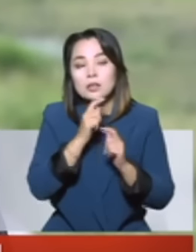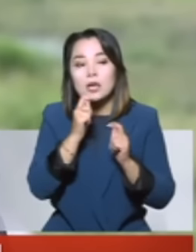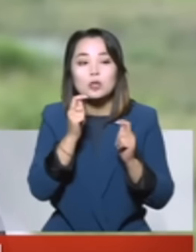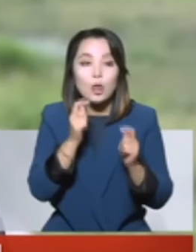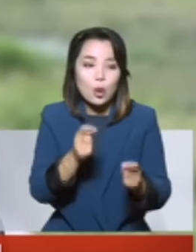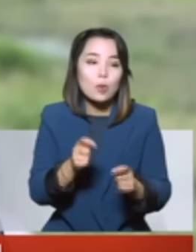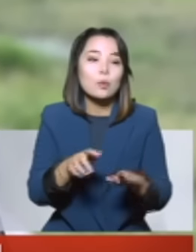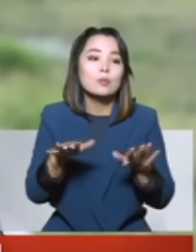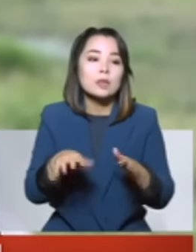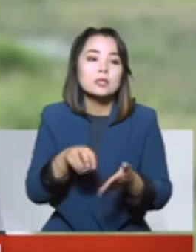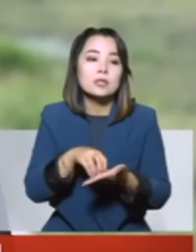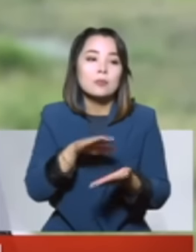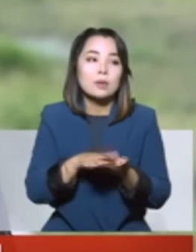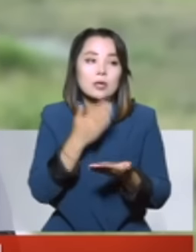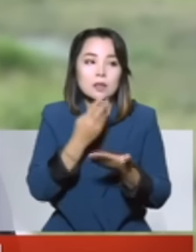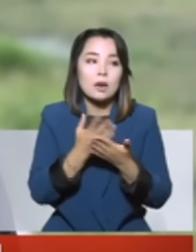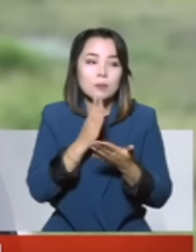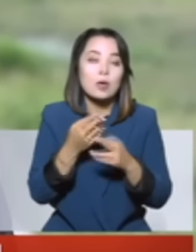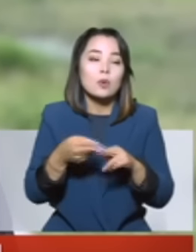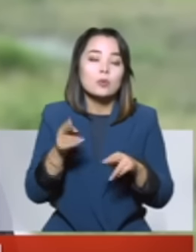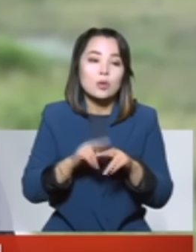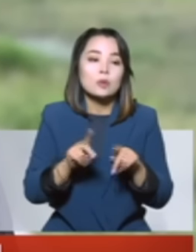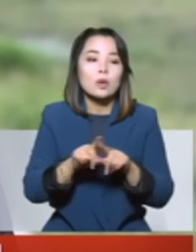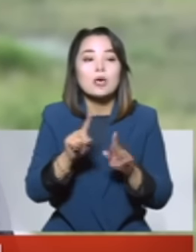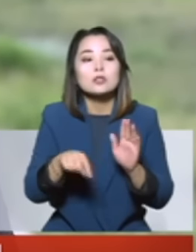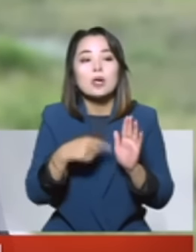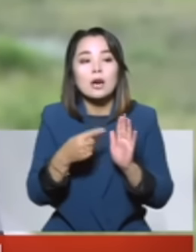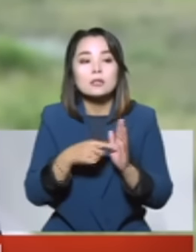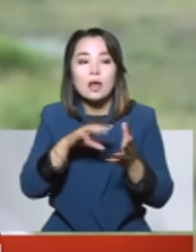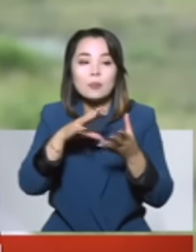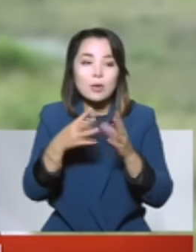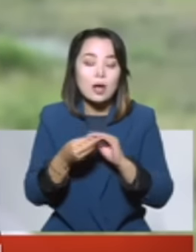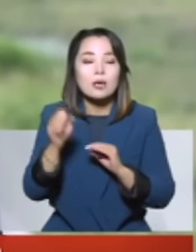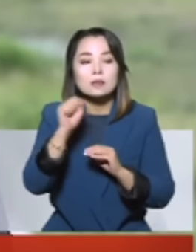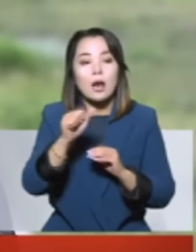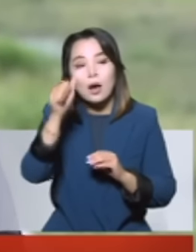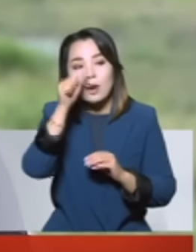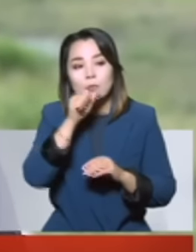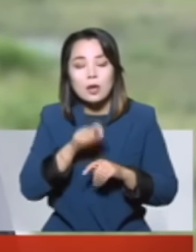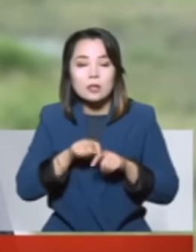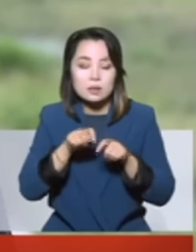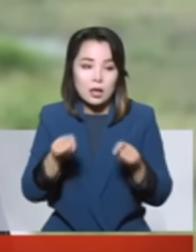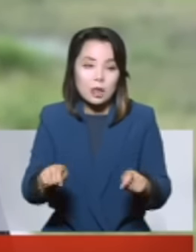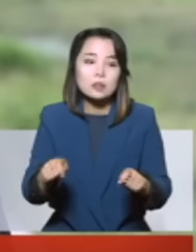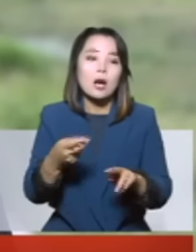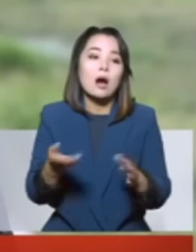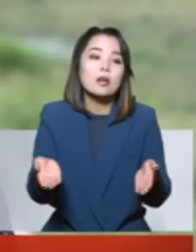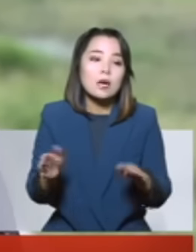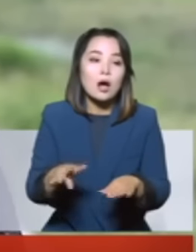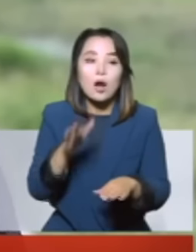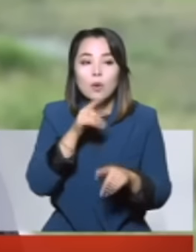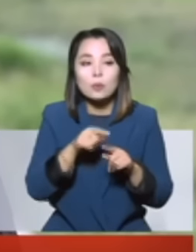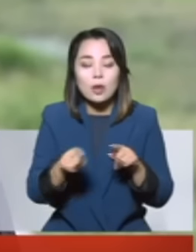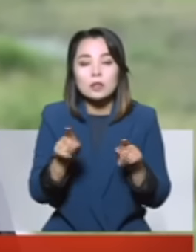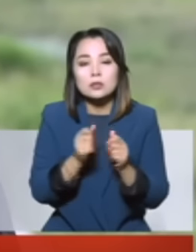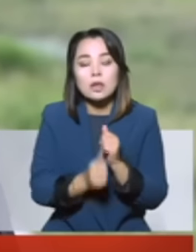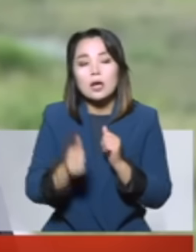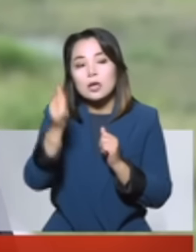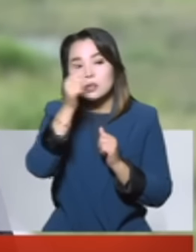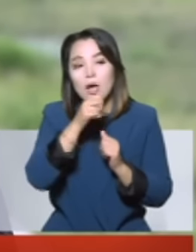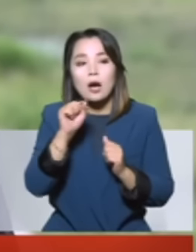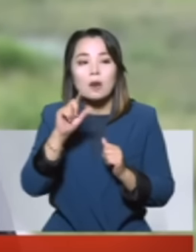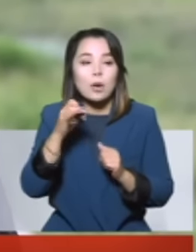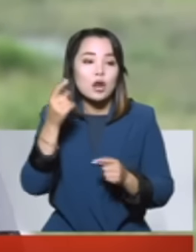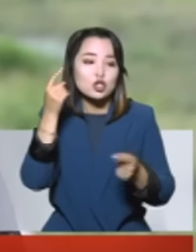сыйлықтың орнын белгілеу деген сияқты мәселелердің барлығын тамыз айына қою керекті. Қалған уақытта жыл бойы